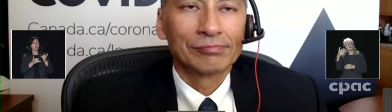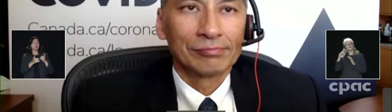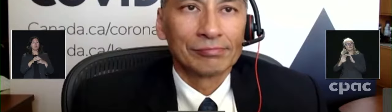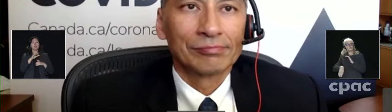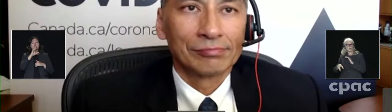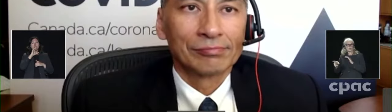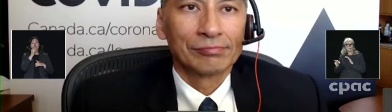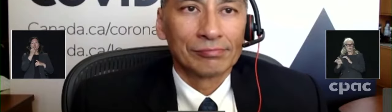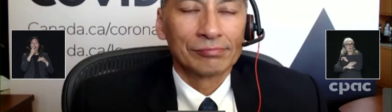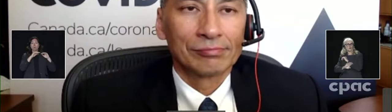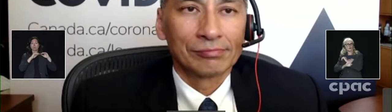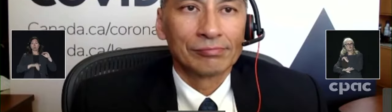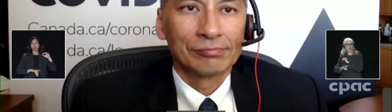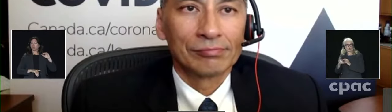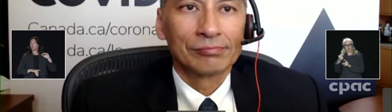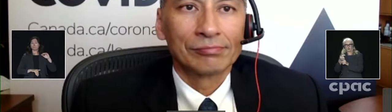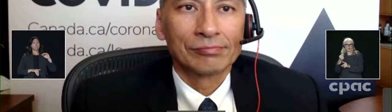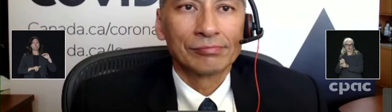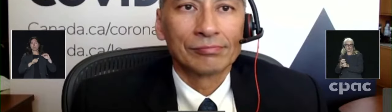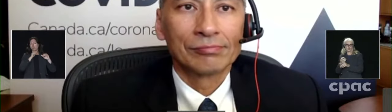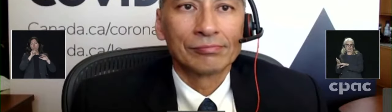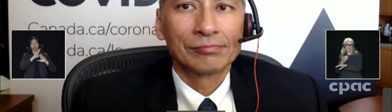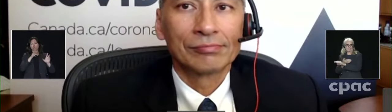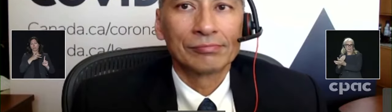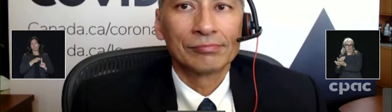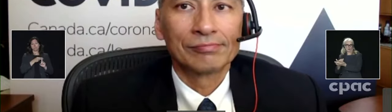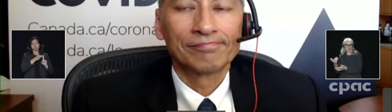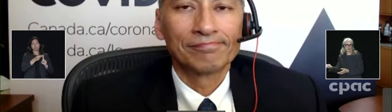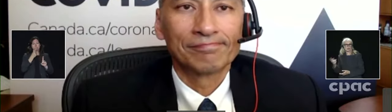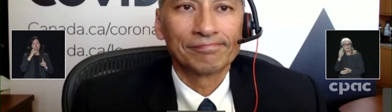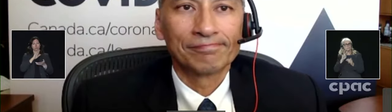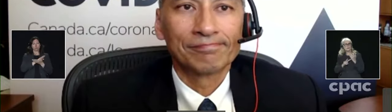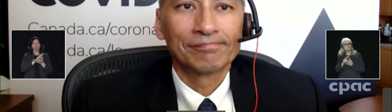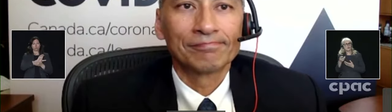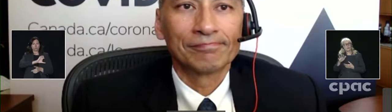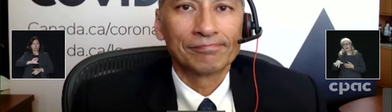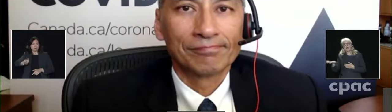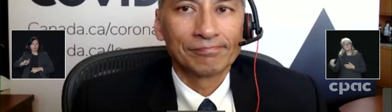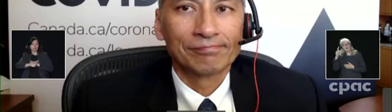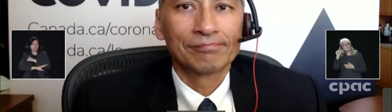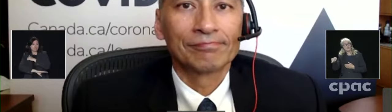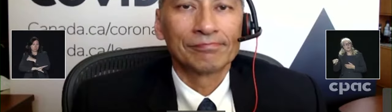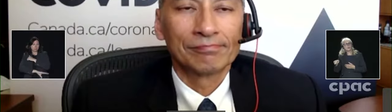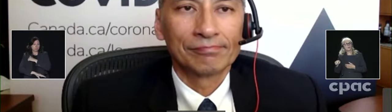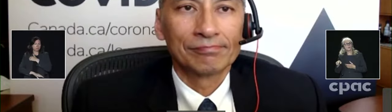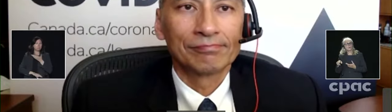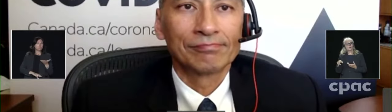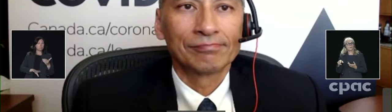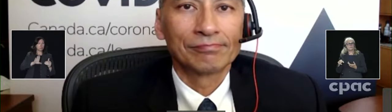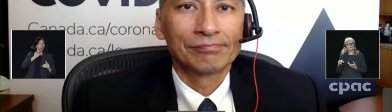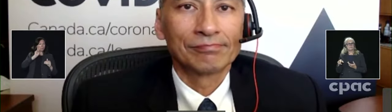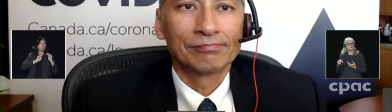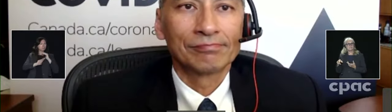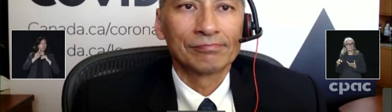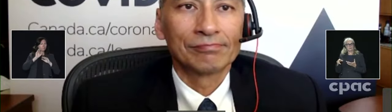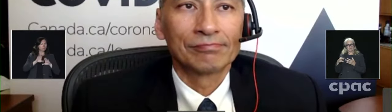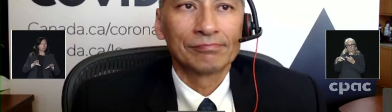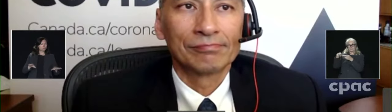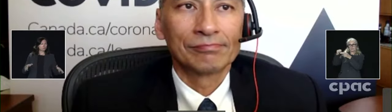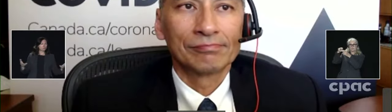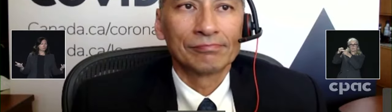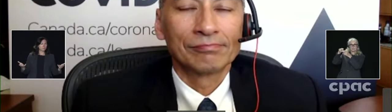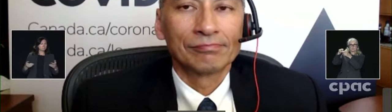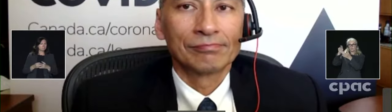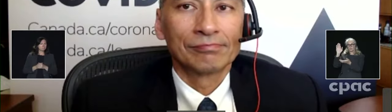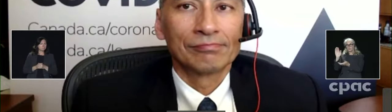scolaire. Quelles sont vos prévisions pour les enfants en termes de hausse ou non du nombre de cas?